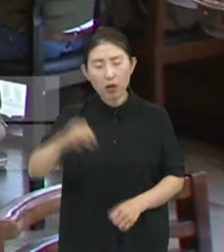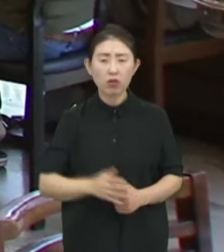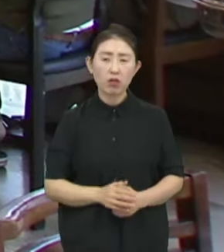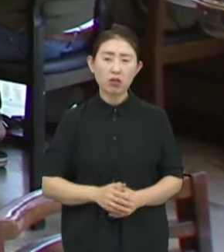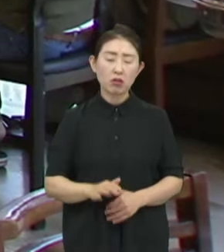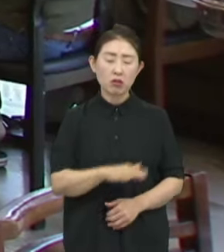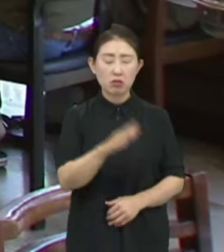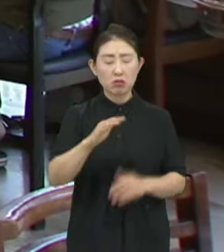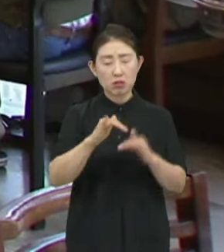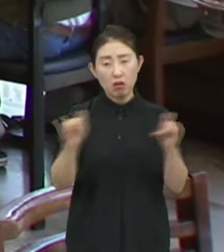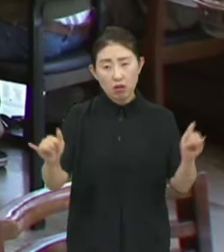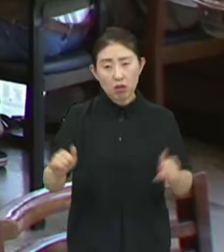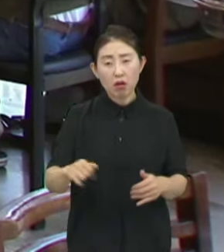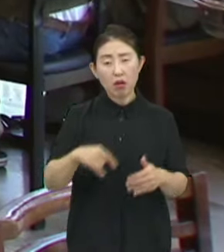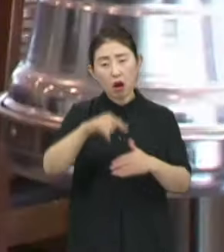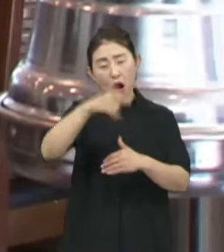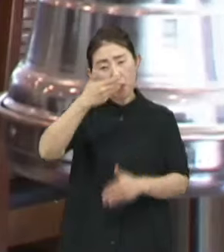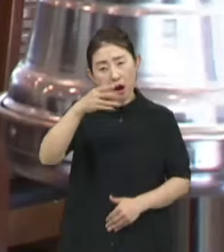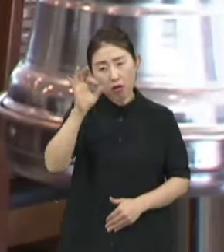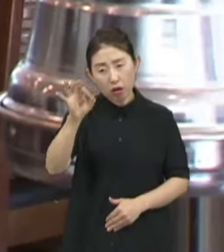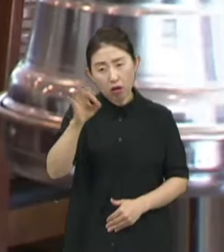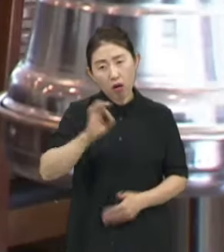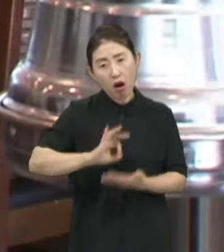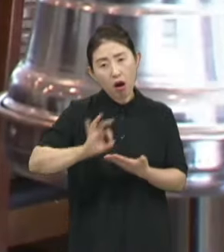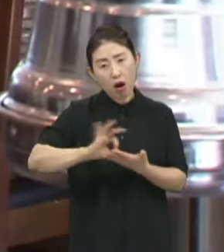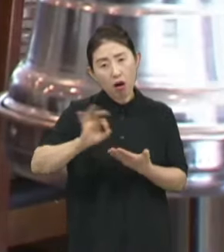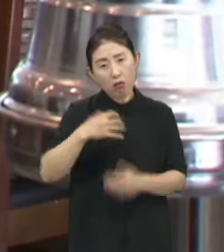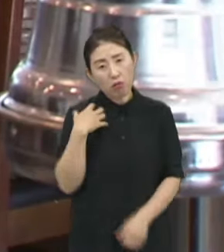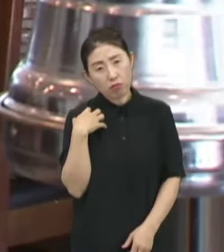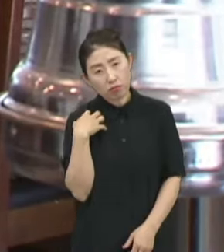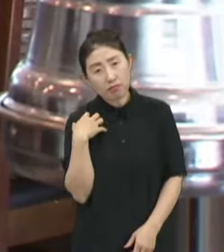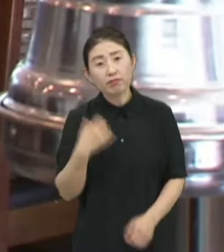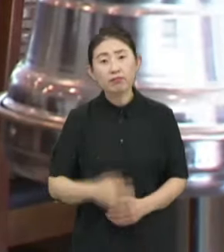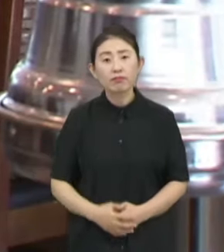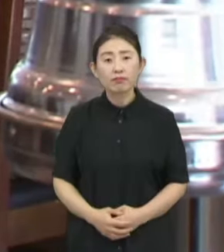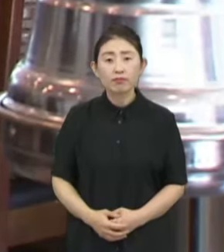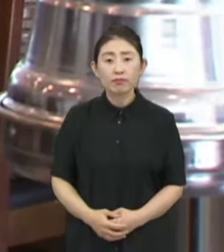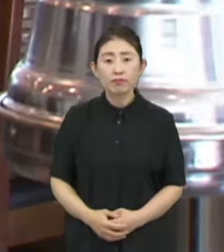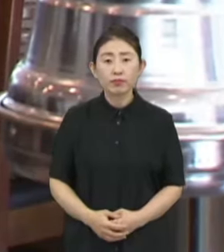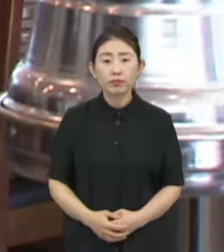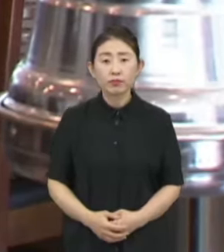서민들의 외식 물가 부담은 더 커질 것으로 우려됩니다. TJB 김철진입니다.